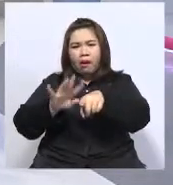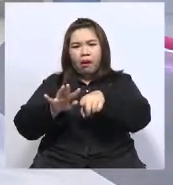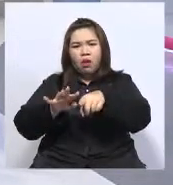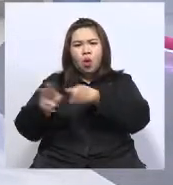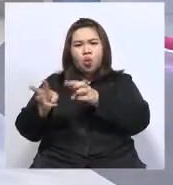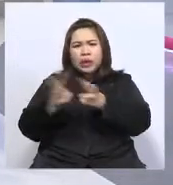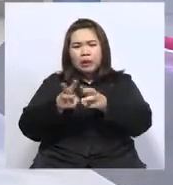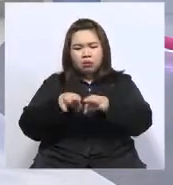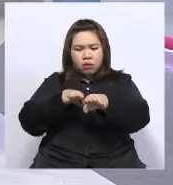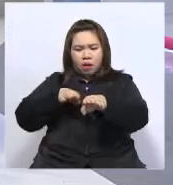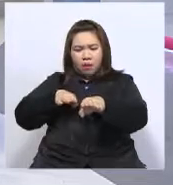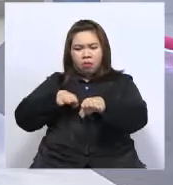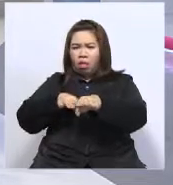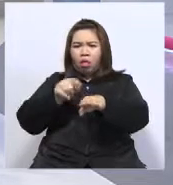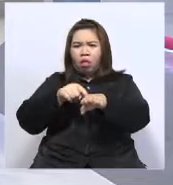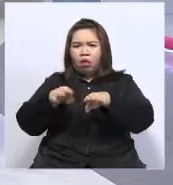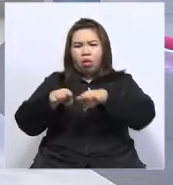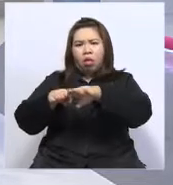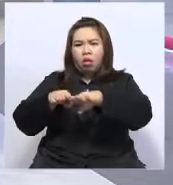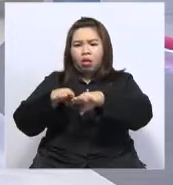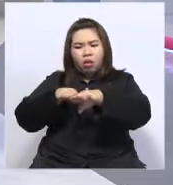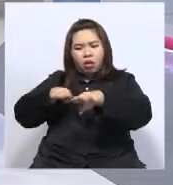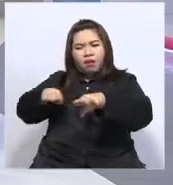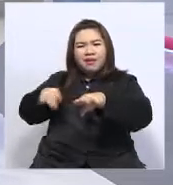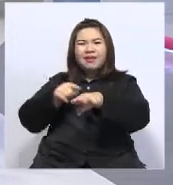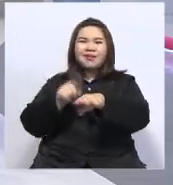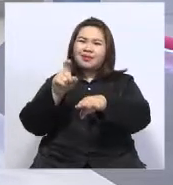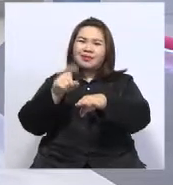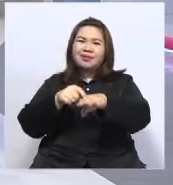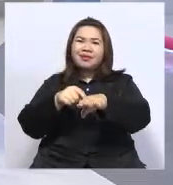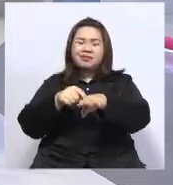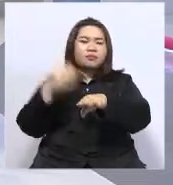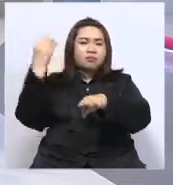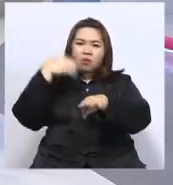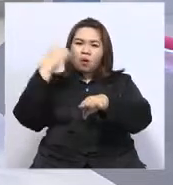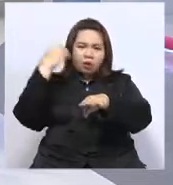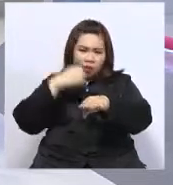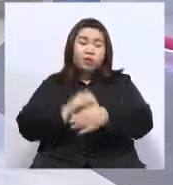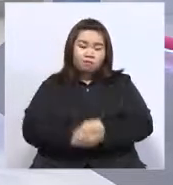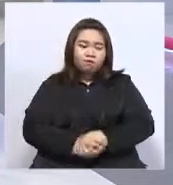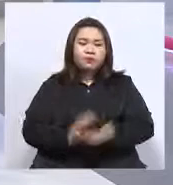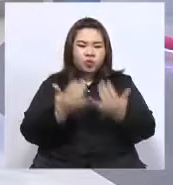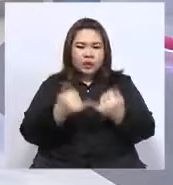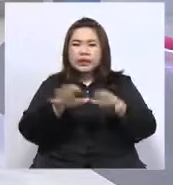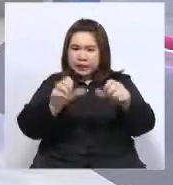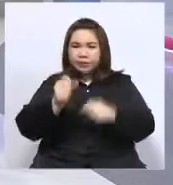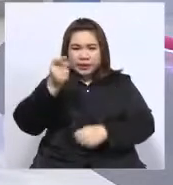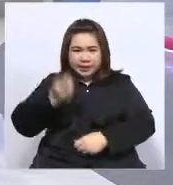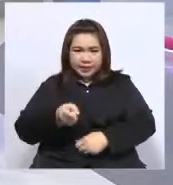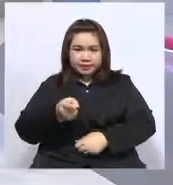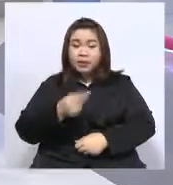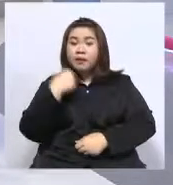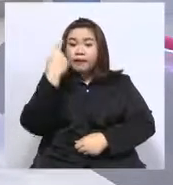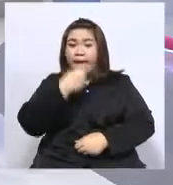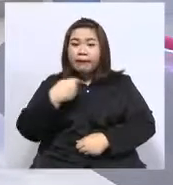หั มาทจะตรงไปกตงไมได้ก็จะไปติดอ่ออออกัอยู่ตรนั้นแล้วจะเจอปญหารถติด ช่วงแบบนี้เยอะมากวันนี้ก็เลยเริมต้นจบจิแล